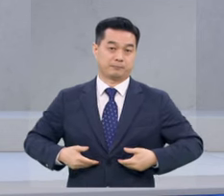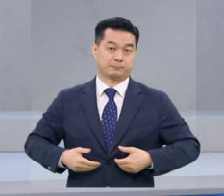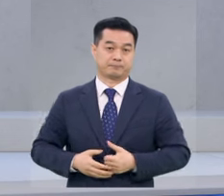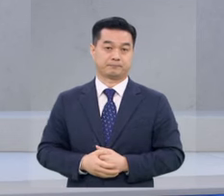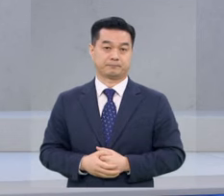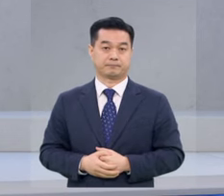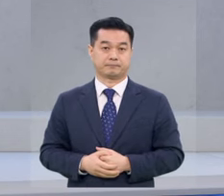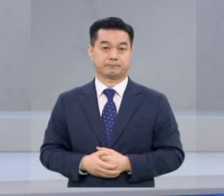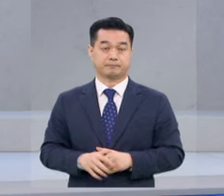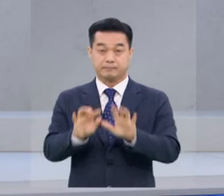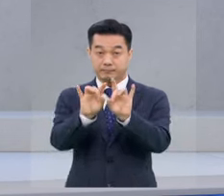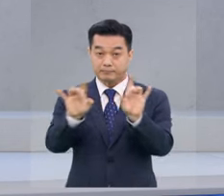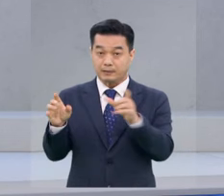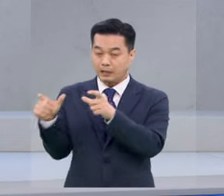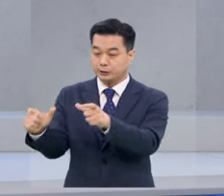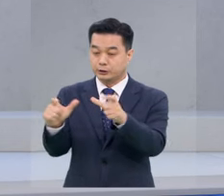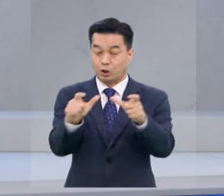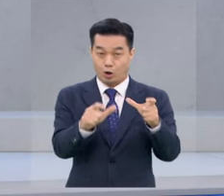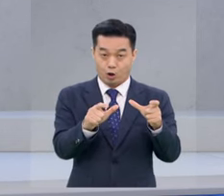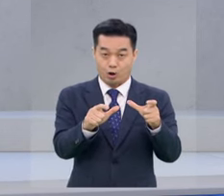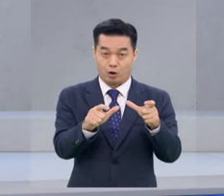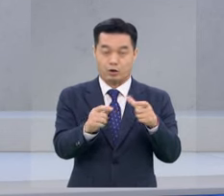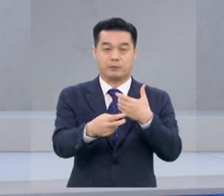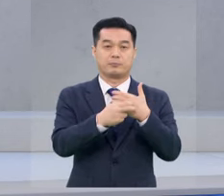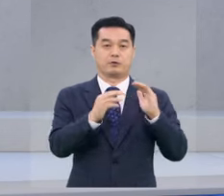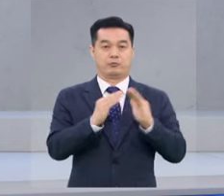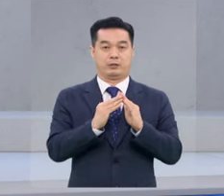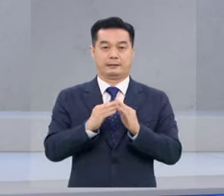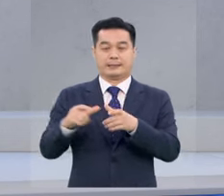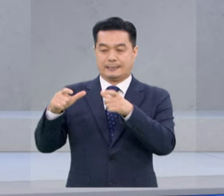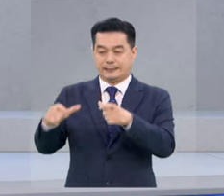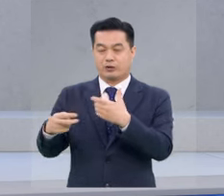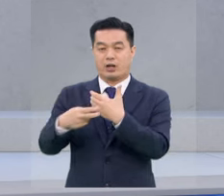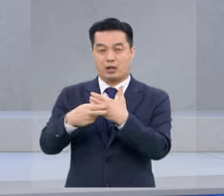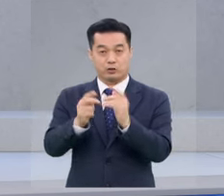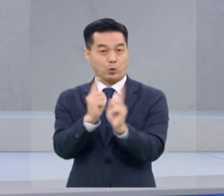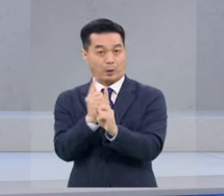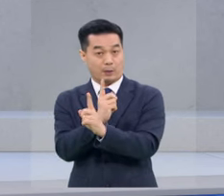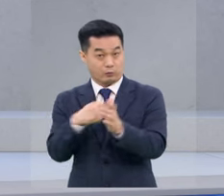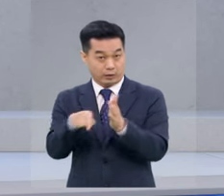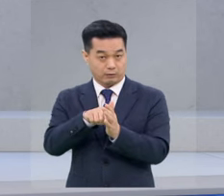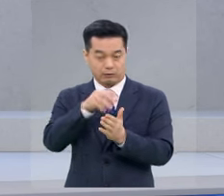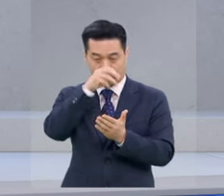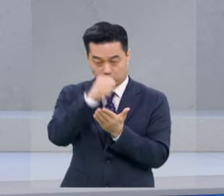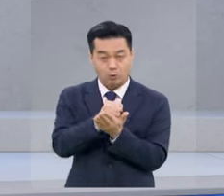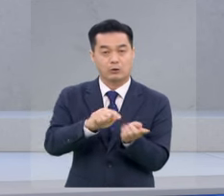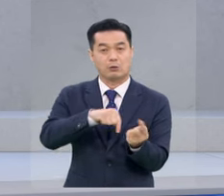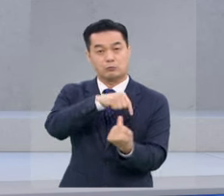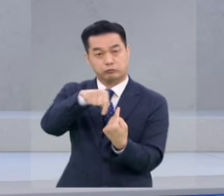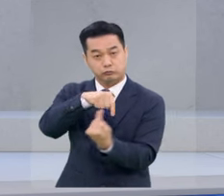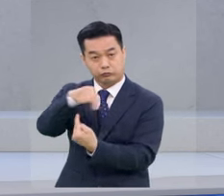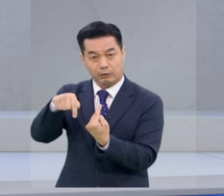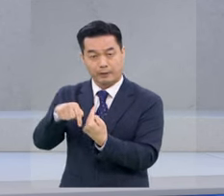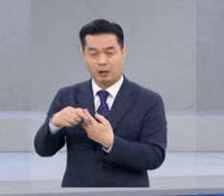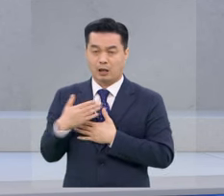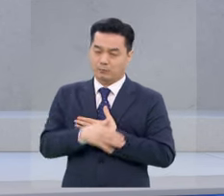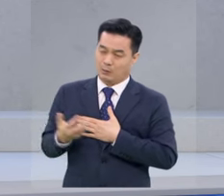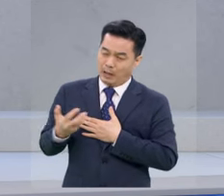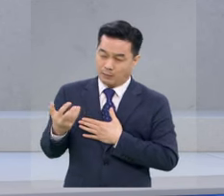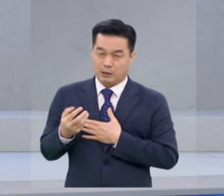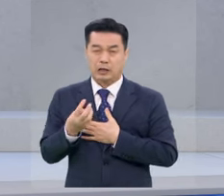각 지역의 거점 병원이 지역 의료를 위해서 제대로 돌아간다면 아픈 몸을 이끌고 상경하는 일이